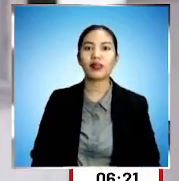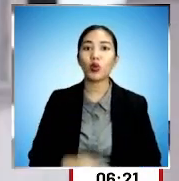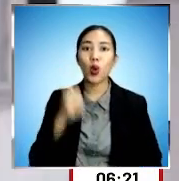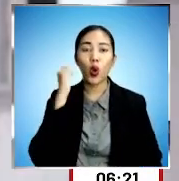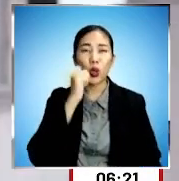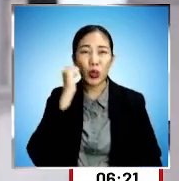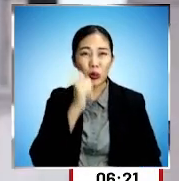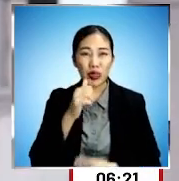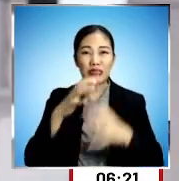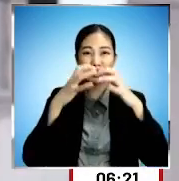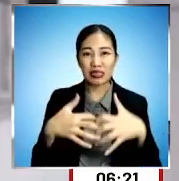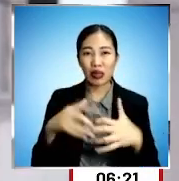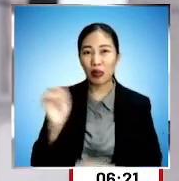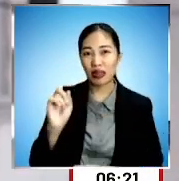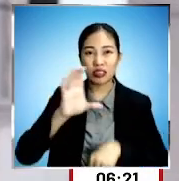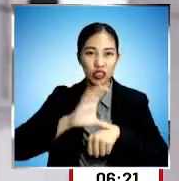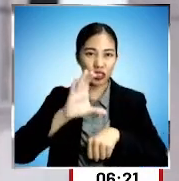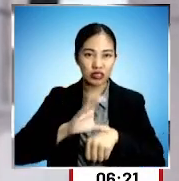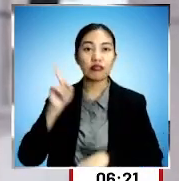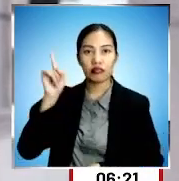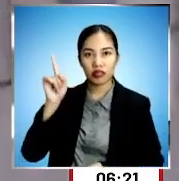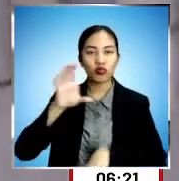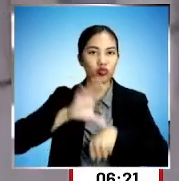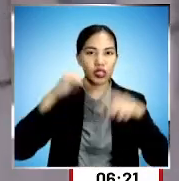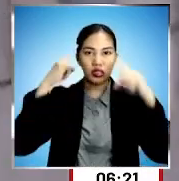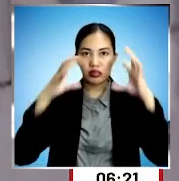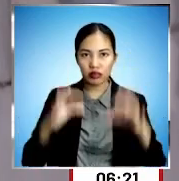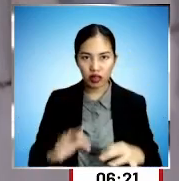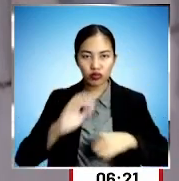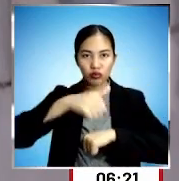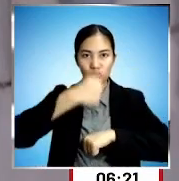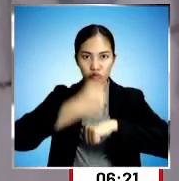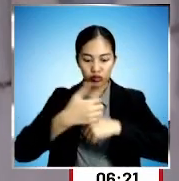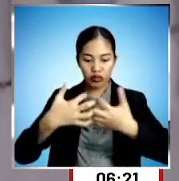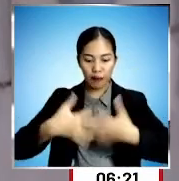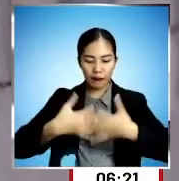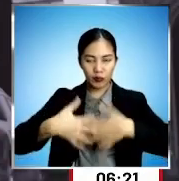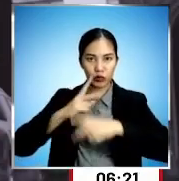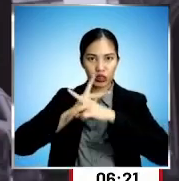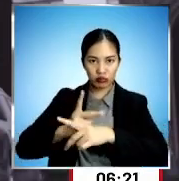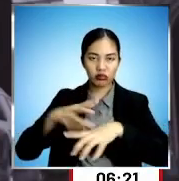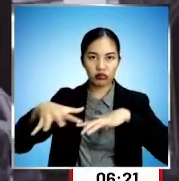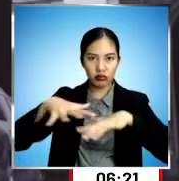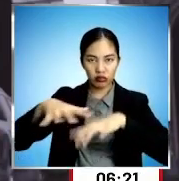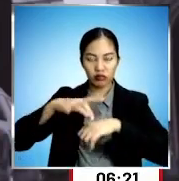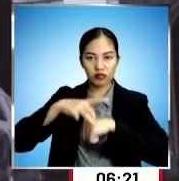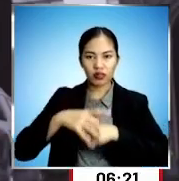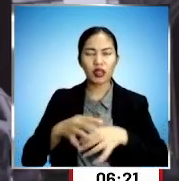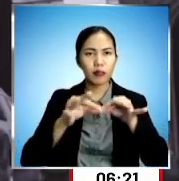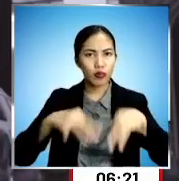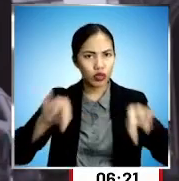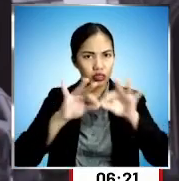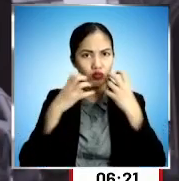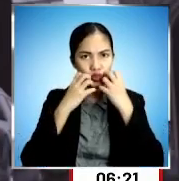Maynila nagpalagay na rin ng seismic isolator. Napakahalaga po niyan sapagkat alam naman natin ang simbahan ay tahanan din po ng Diyos